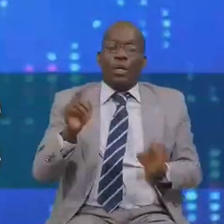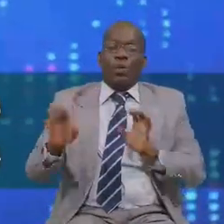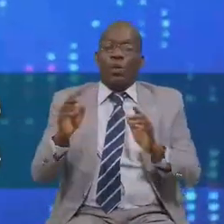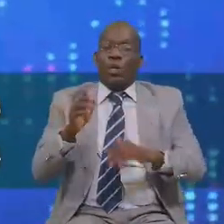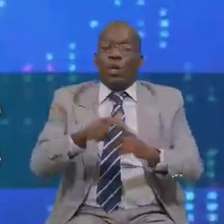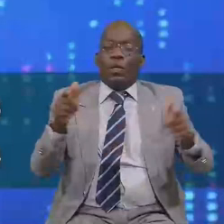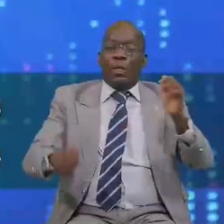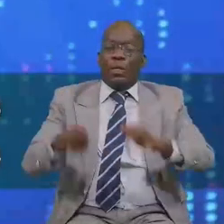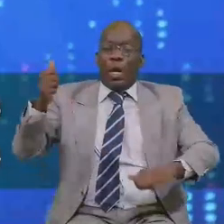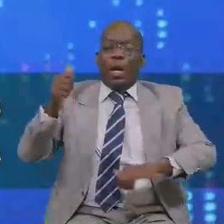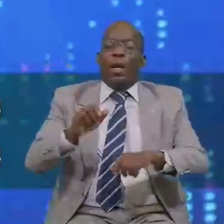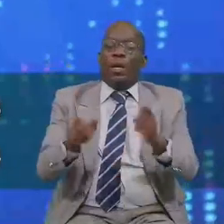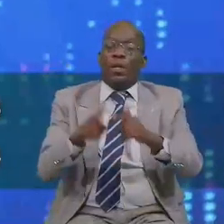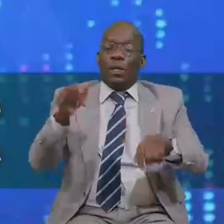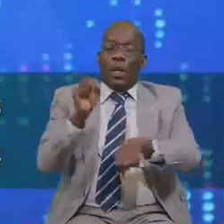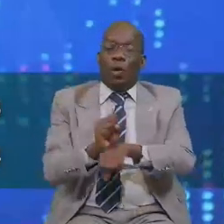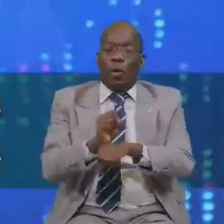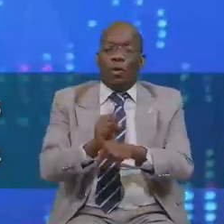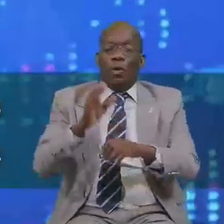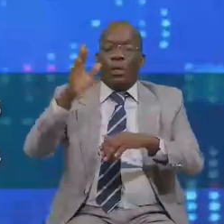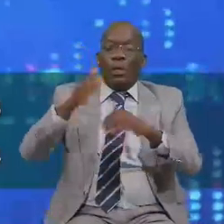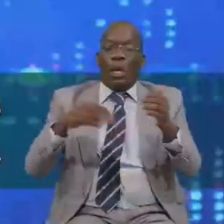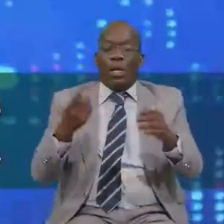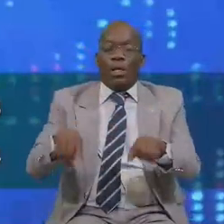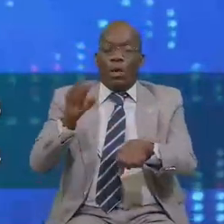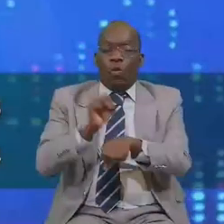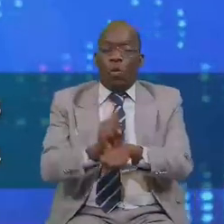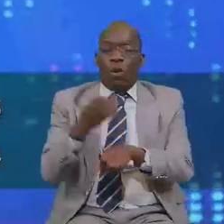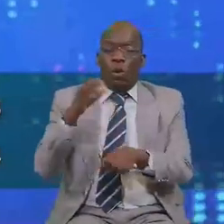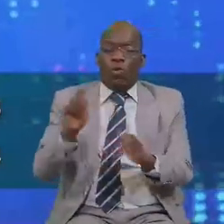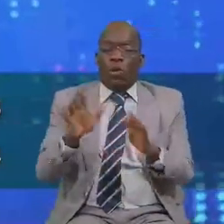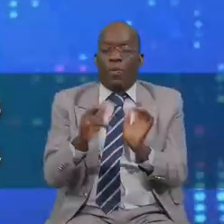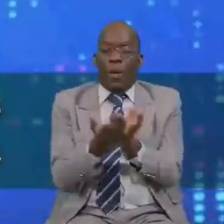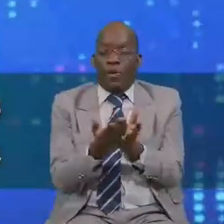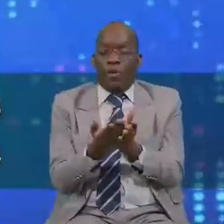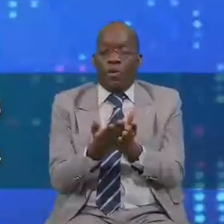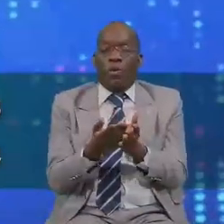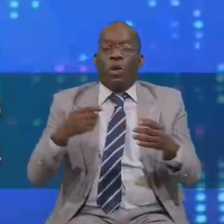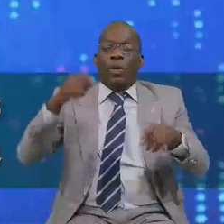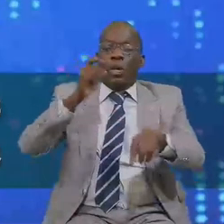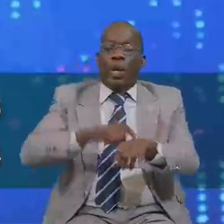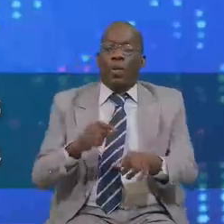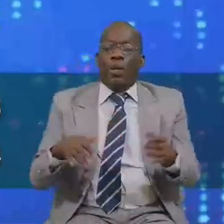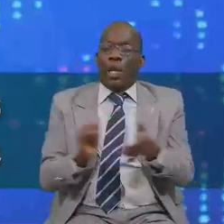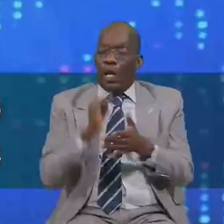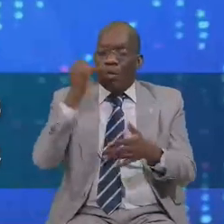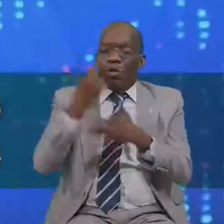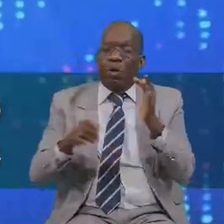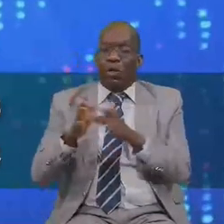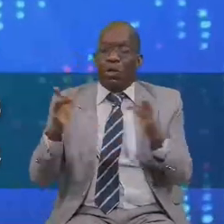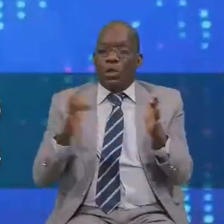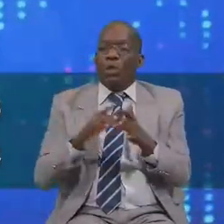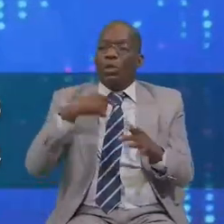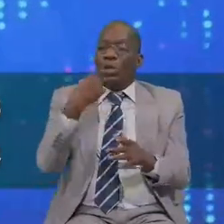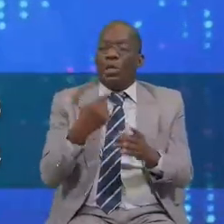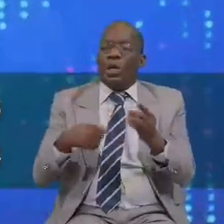plus grandes œuvres que les œuvres des temps bibliques. C'est ce que Jésus a dit. C'est ce qu'il dit. Il dit à ton sujet. C'est ce qu'il dit à mon